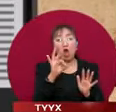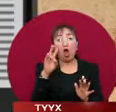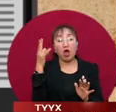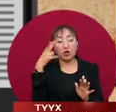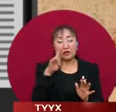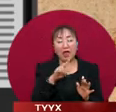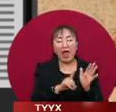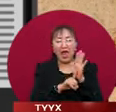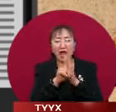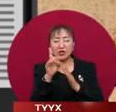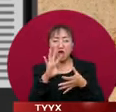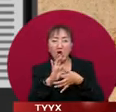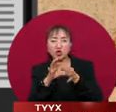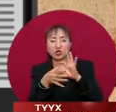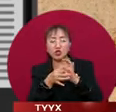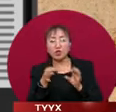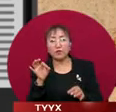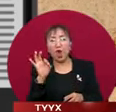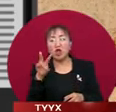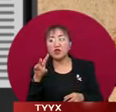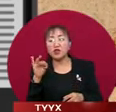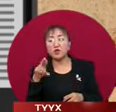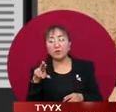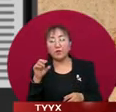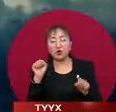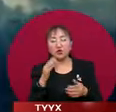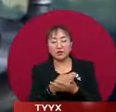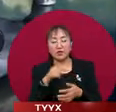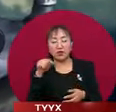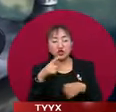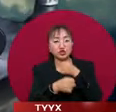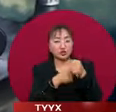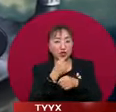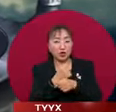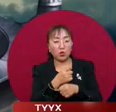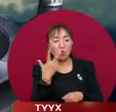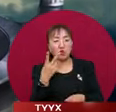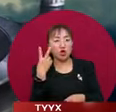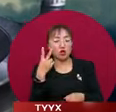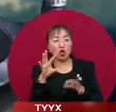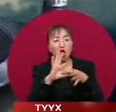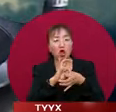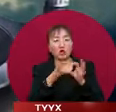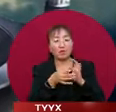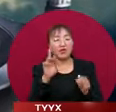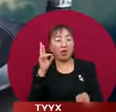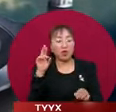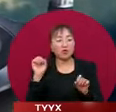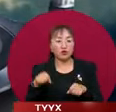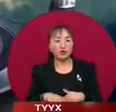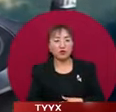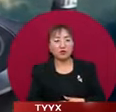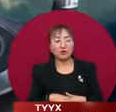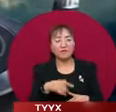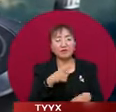болж байсан бол энэ жил 32 дугаар олимп Японы Токио хотод болох гэж байгаа шүү. Зурагтаар үзээрэй. Грекүүд өөрийн